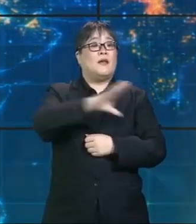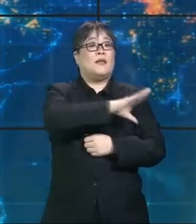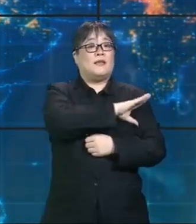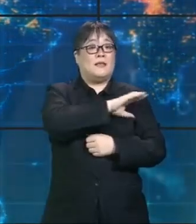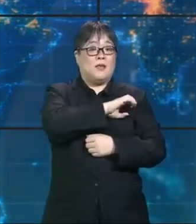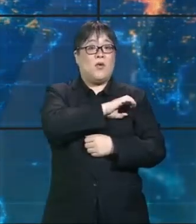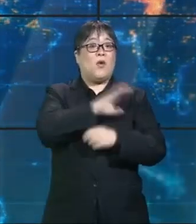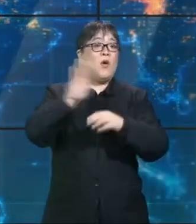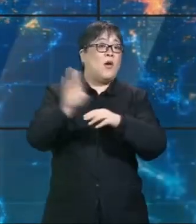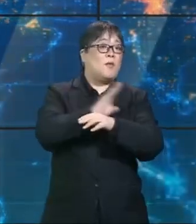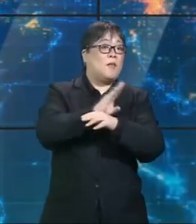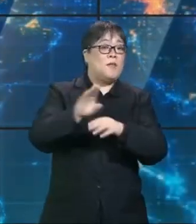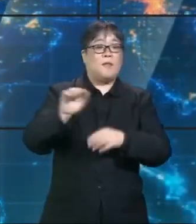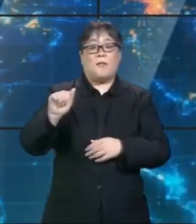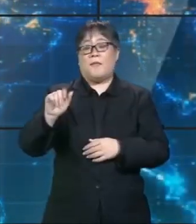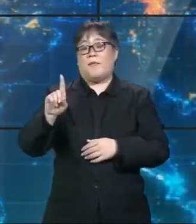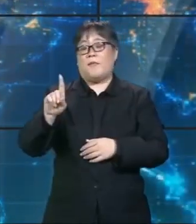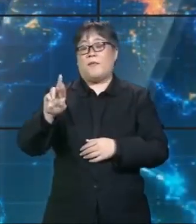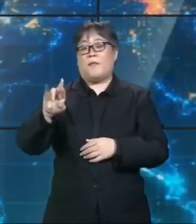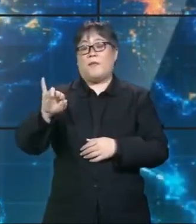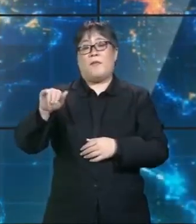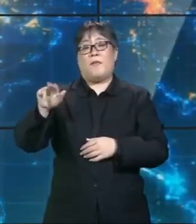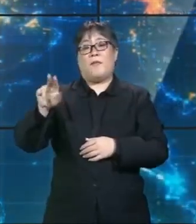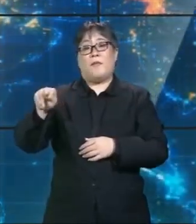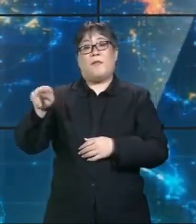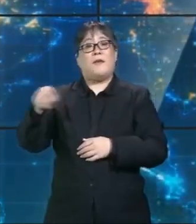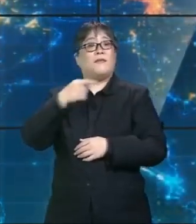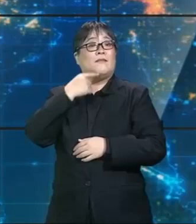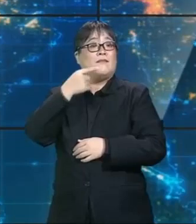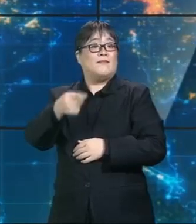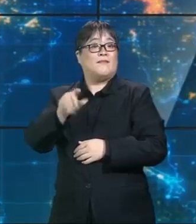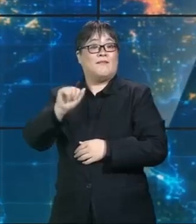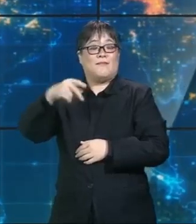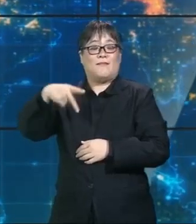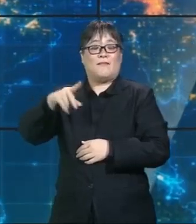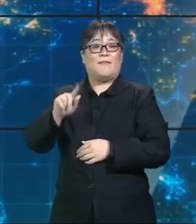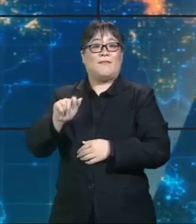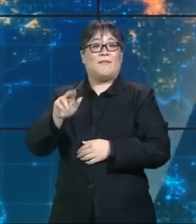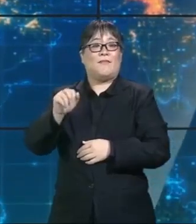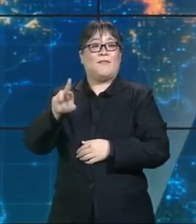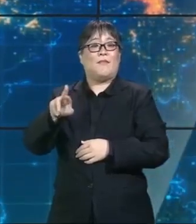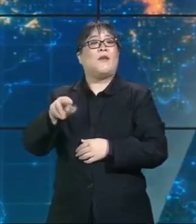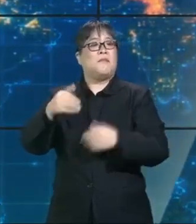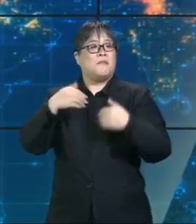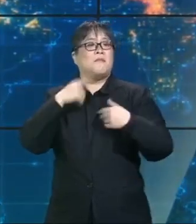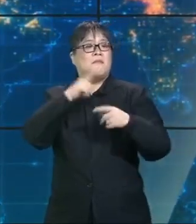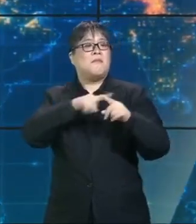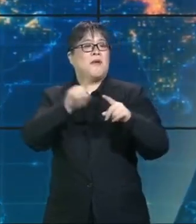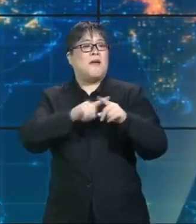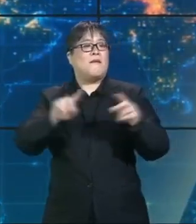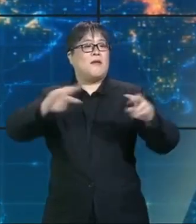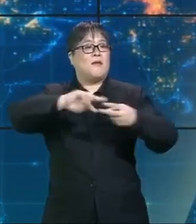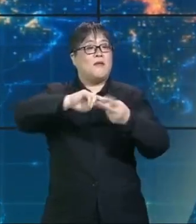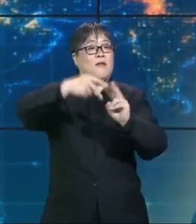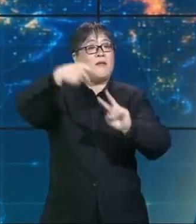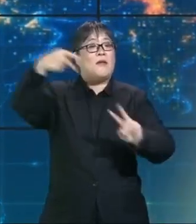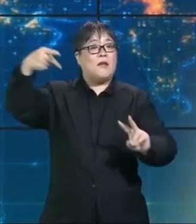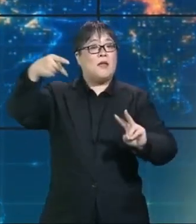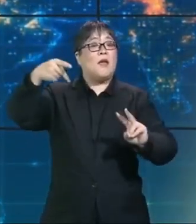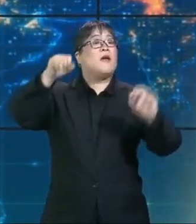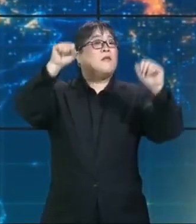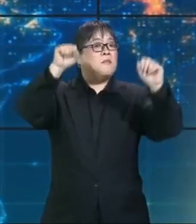Pengasas dan ketua pegawai komersialnya Adrian Joseph berkata aptamer adalah serpihan